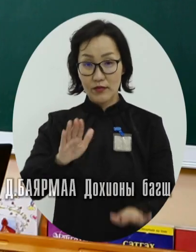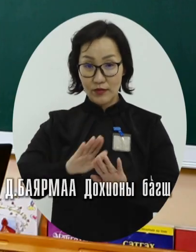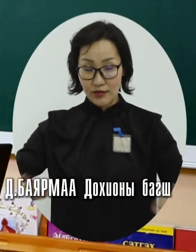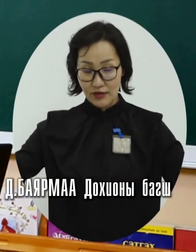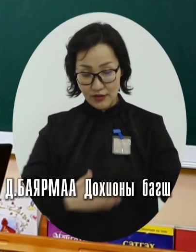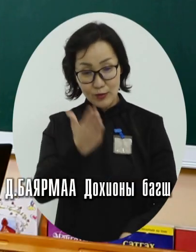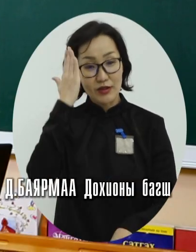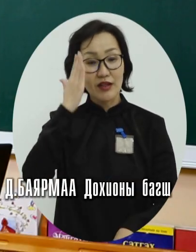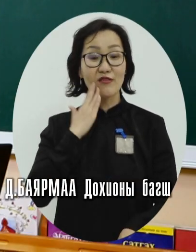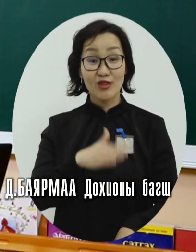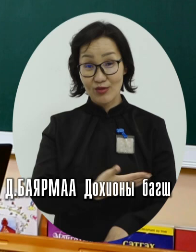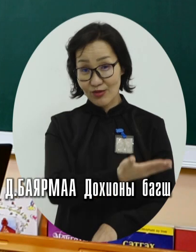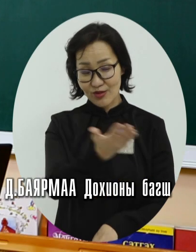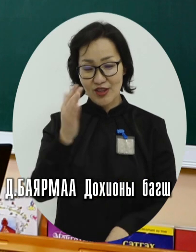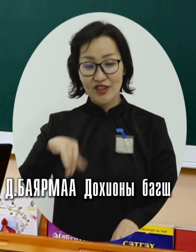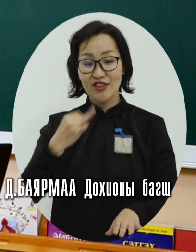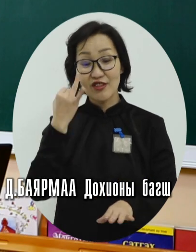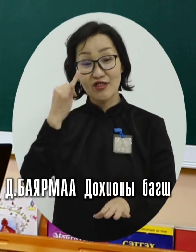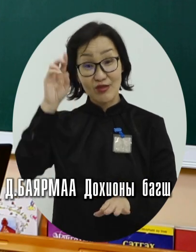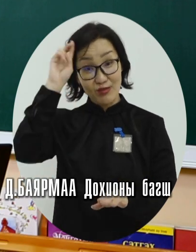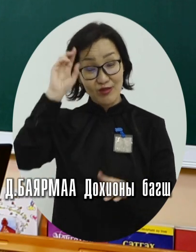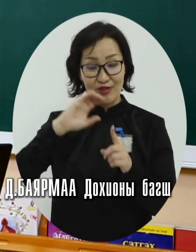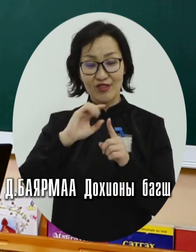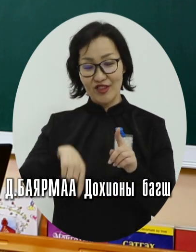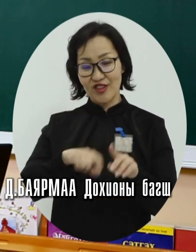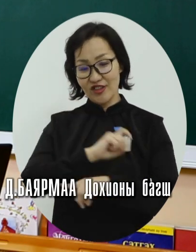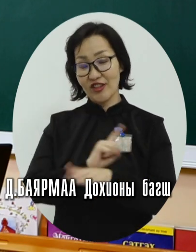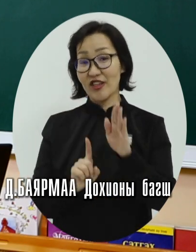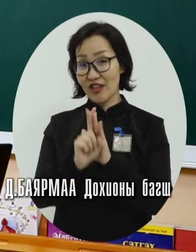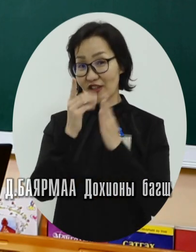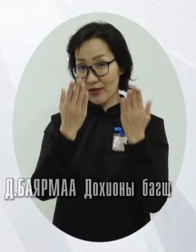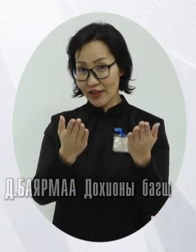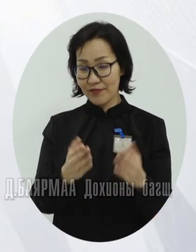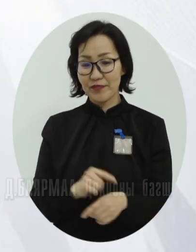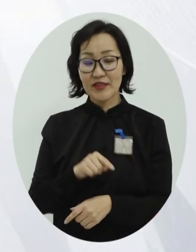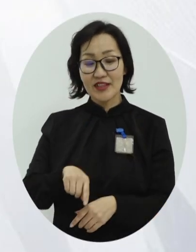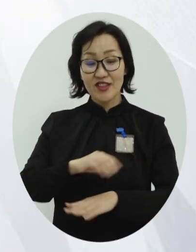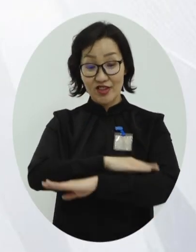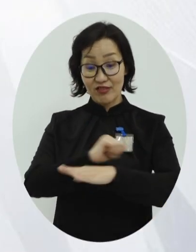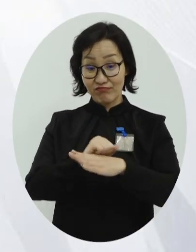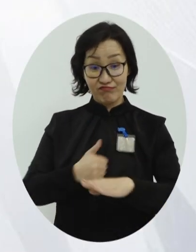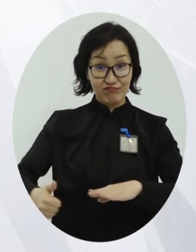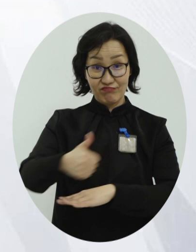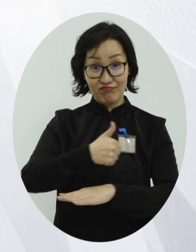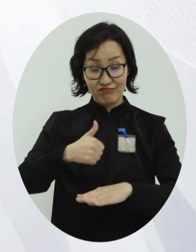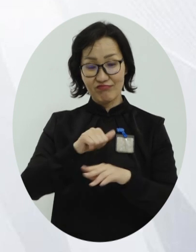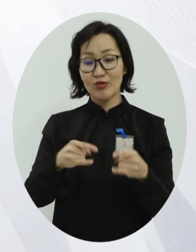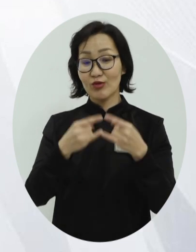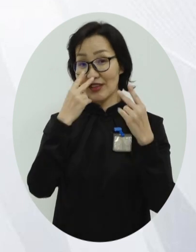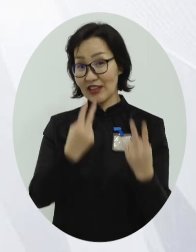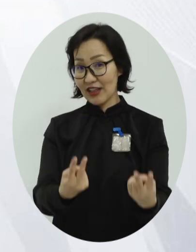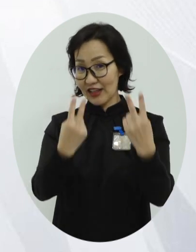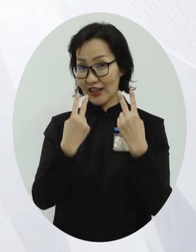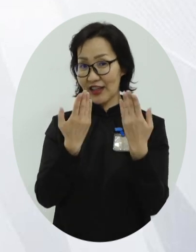Сайн бацгааны хүүхдүүдээ, эцэгчүүдээ, иргэний ёс зүйн боловсрол хичээлээ эхлүүлцгээе. Хүүхдүүдээ, хичээлийн бэлтгэлийг хангаад,